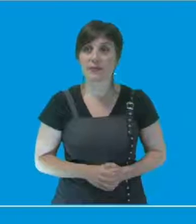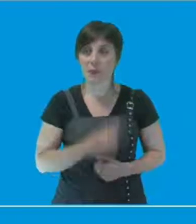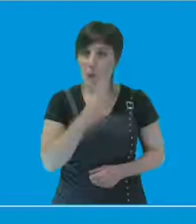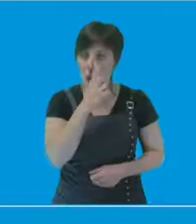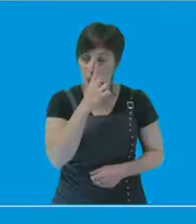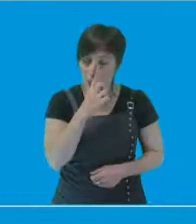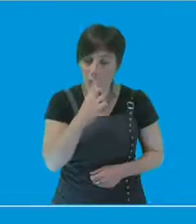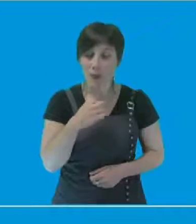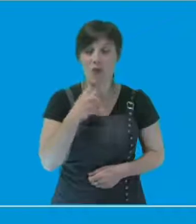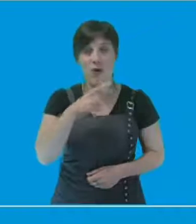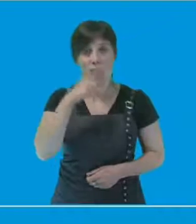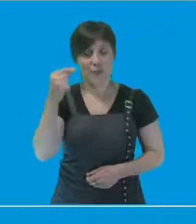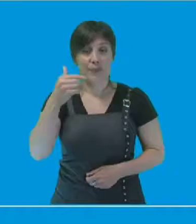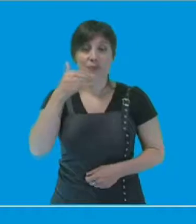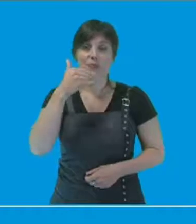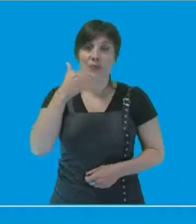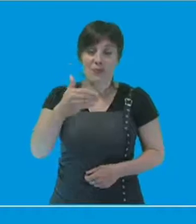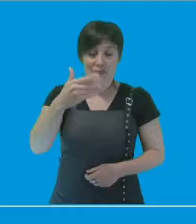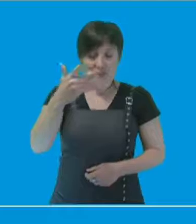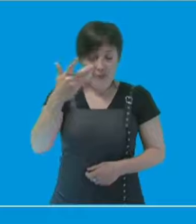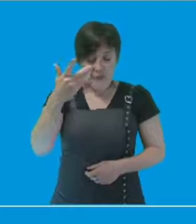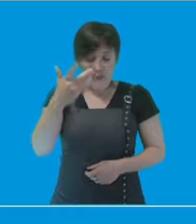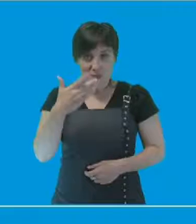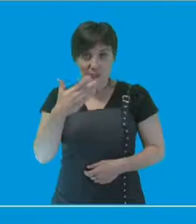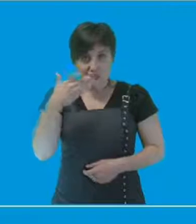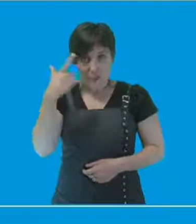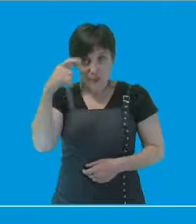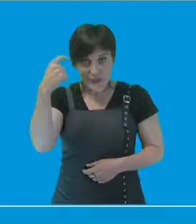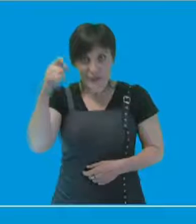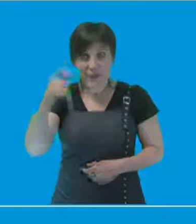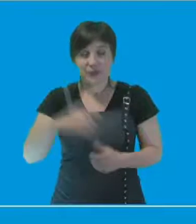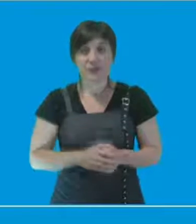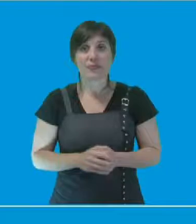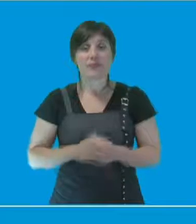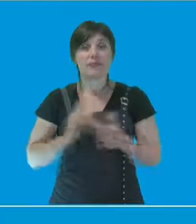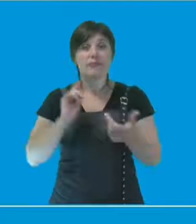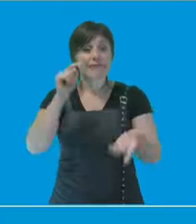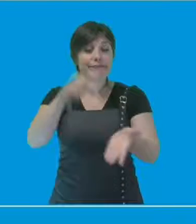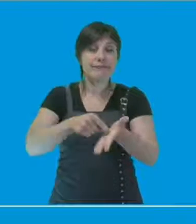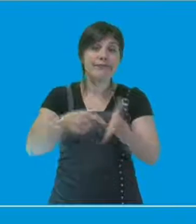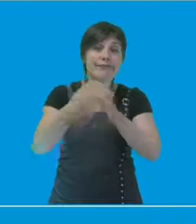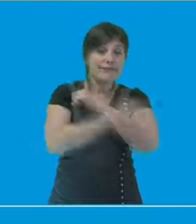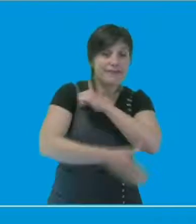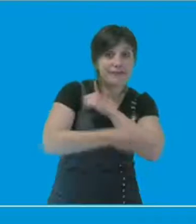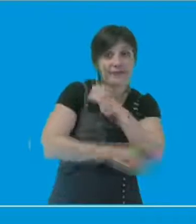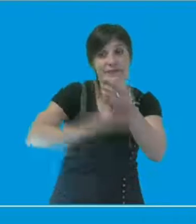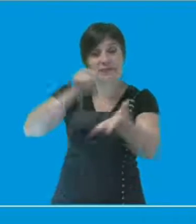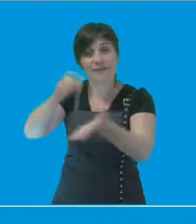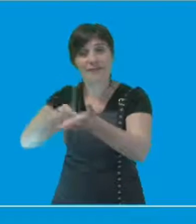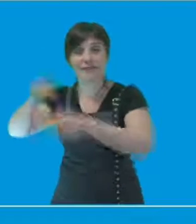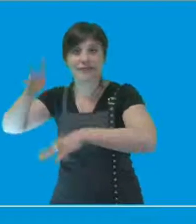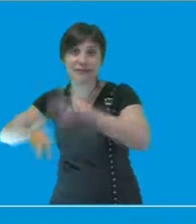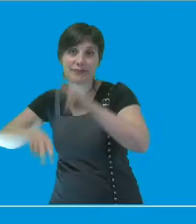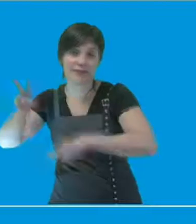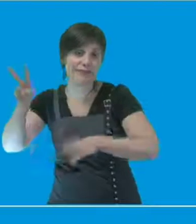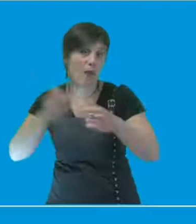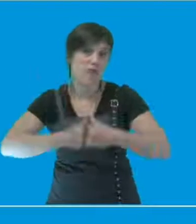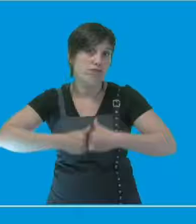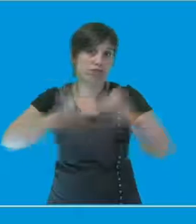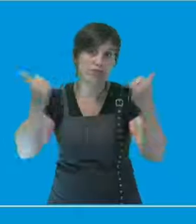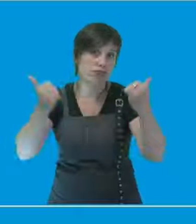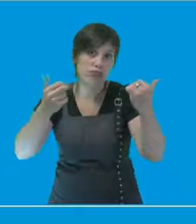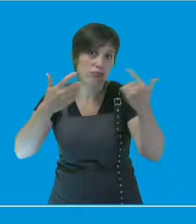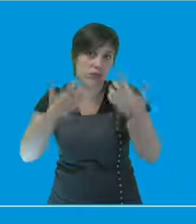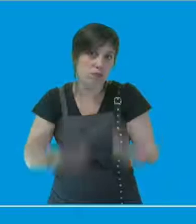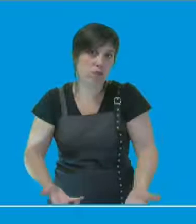Monsieur le Président, des différences de profil de consommation en milieu rural et en milieu urbain existent à l'évidence, et ceci avec des problématiques différentes.